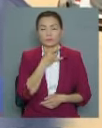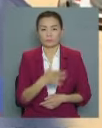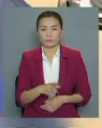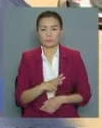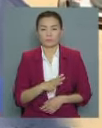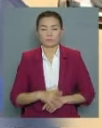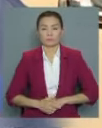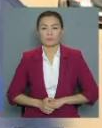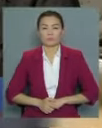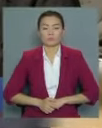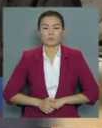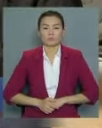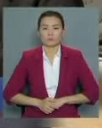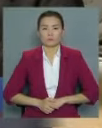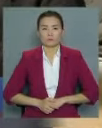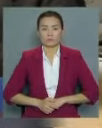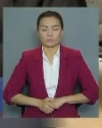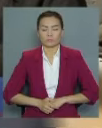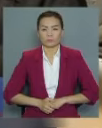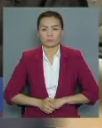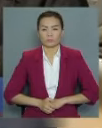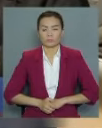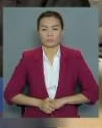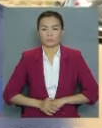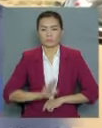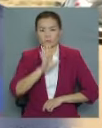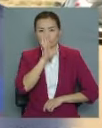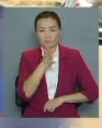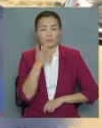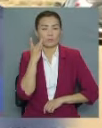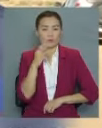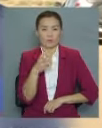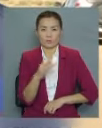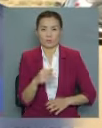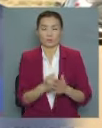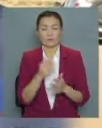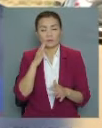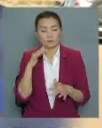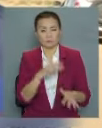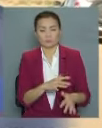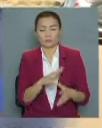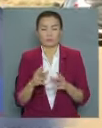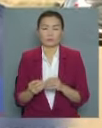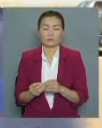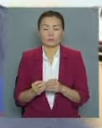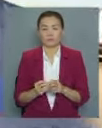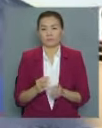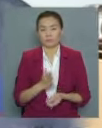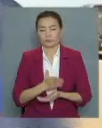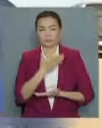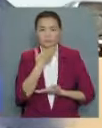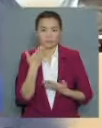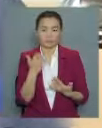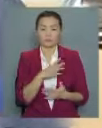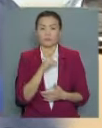Мал жан жаққа бытырап кетеді. 2016-дан бастап 5 жыл су болған жоқ. Мамыр айына дейін келіп болады су, келі су болған жағдайда.